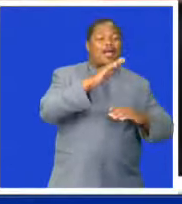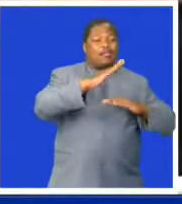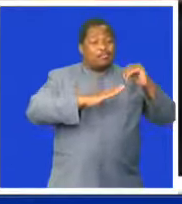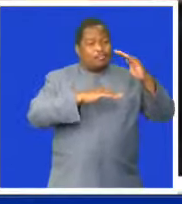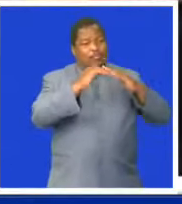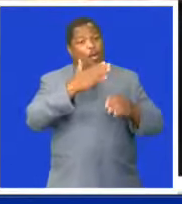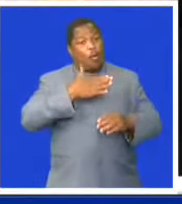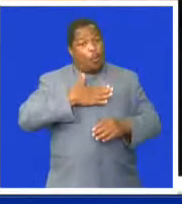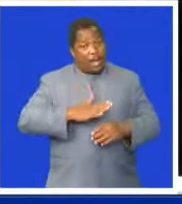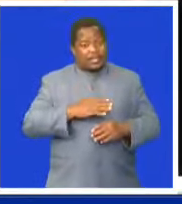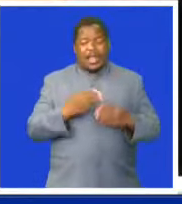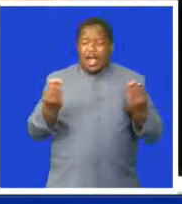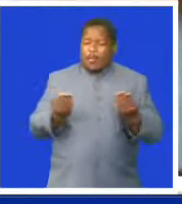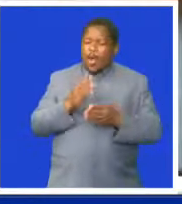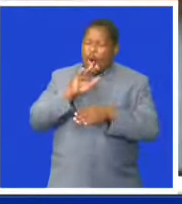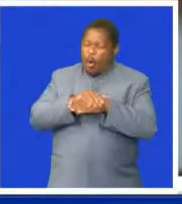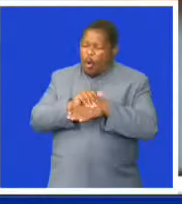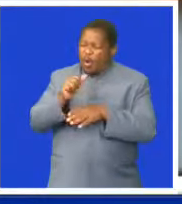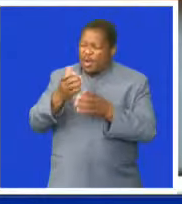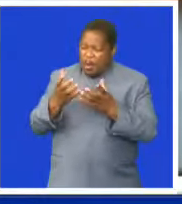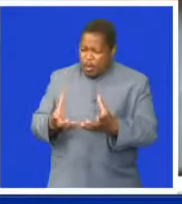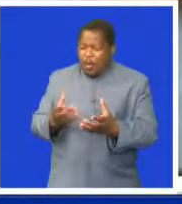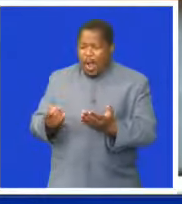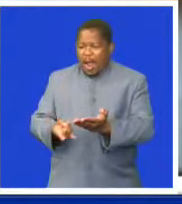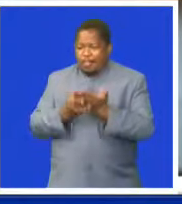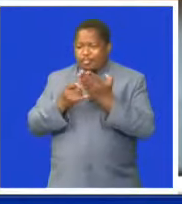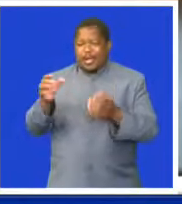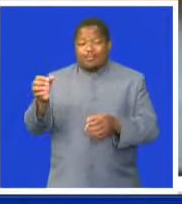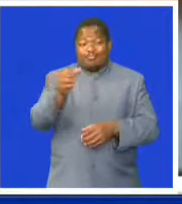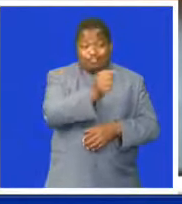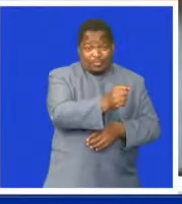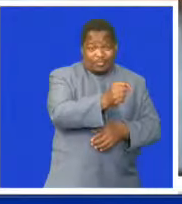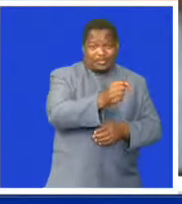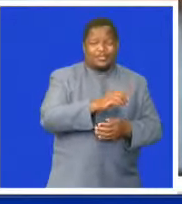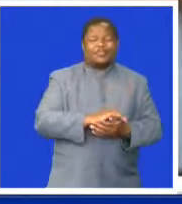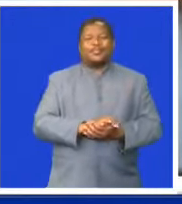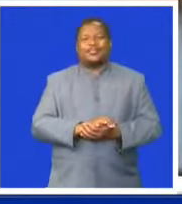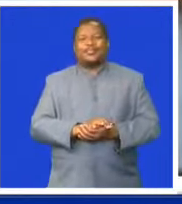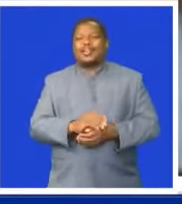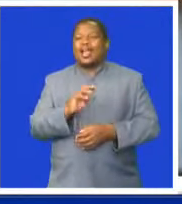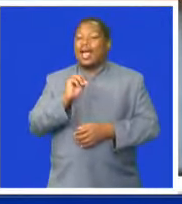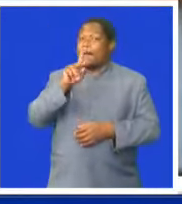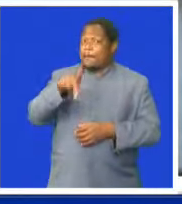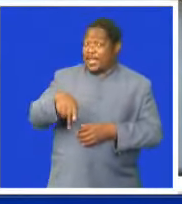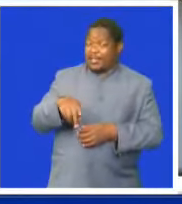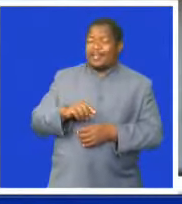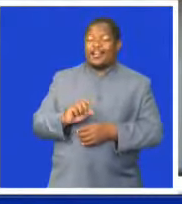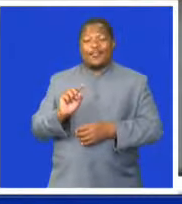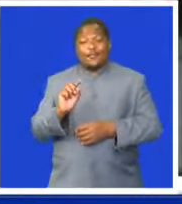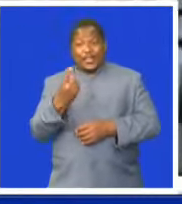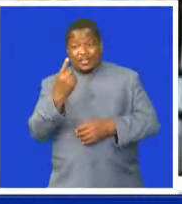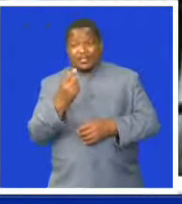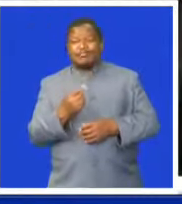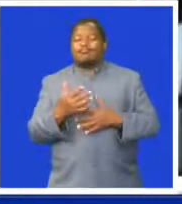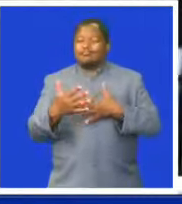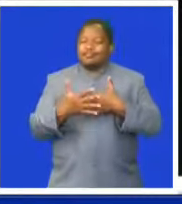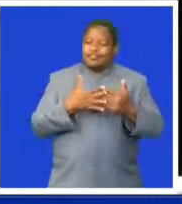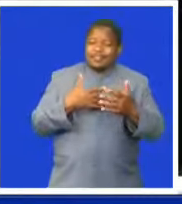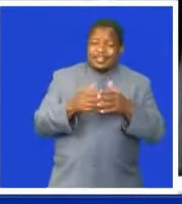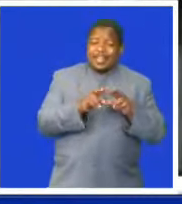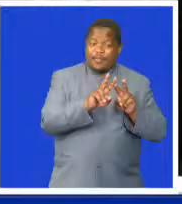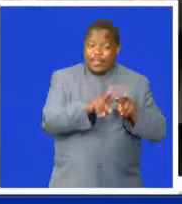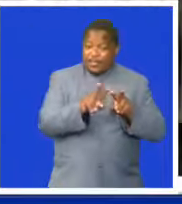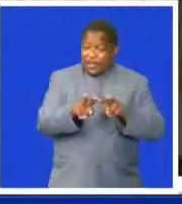bathi kungumanje seyi-99% complete. Emalungu ephalamende-ke aqale ngokuthi aqale atshengiswe kabanti yona-ke indzawo khona lapha